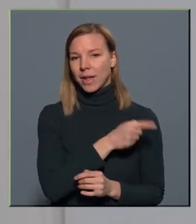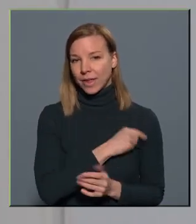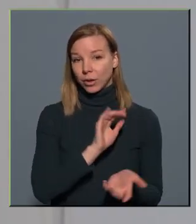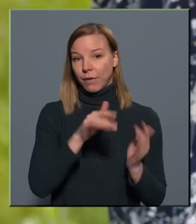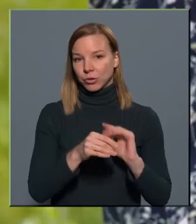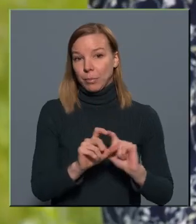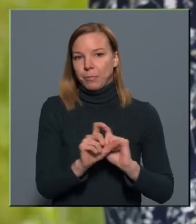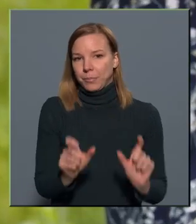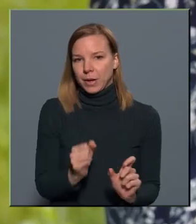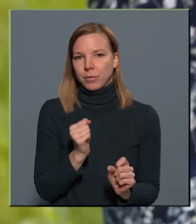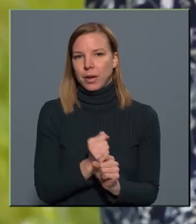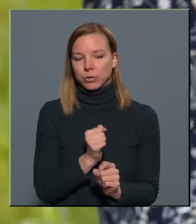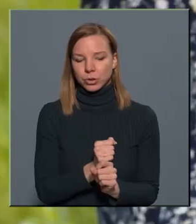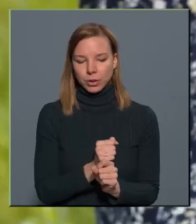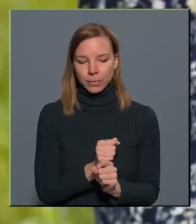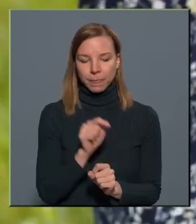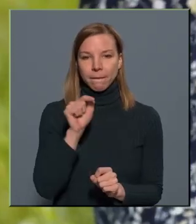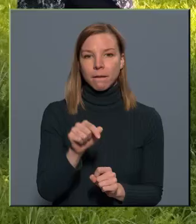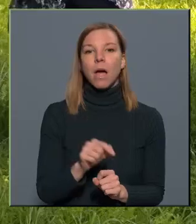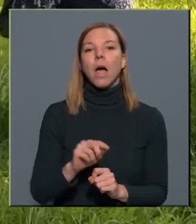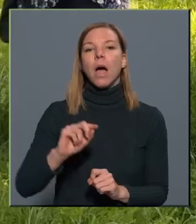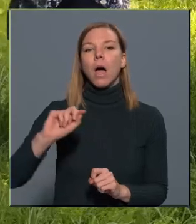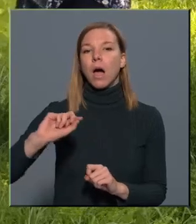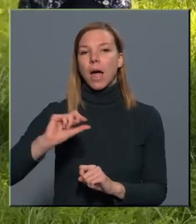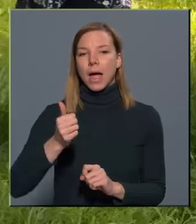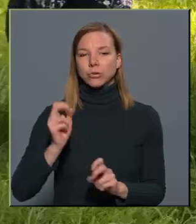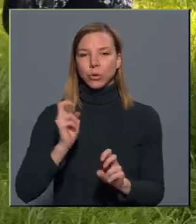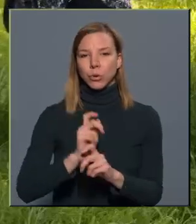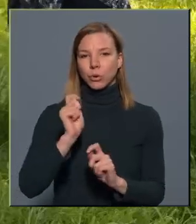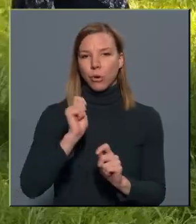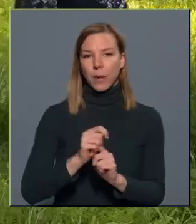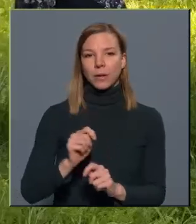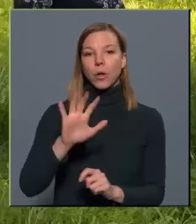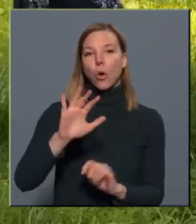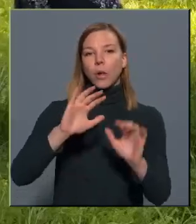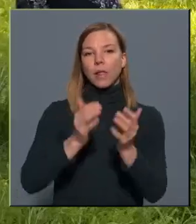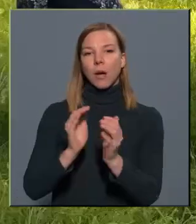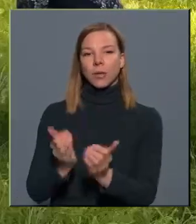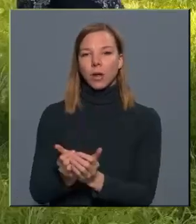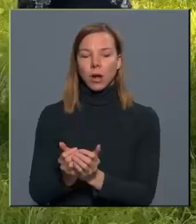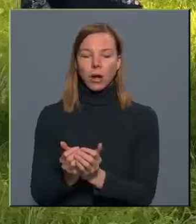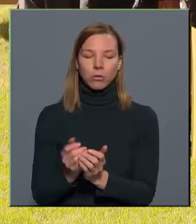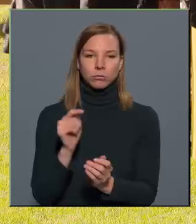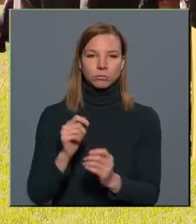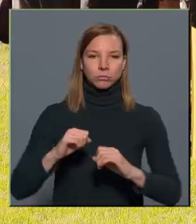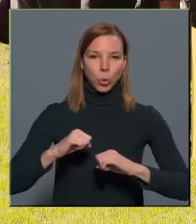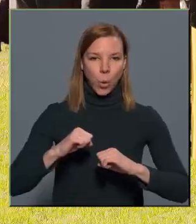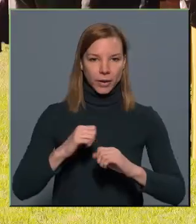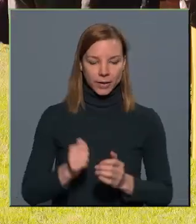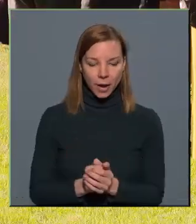az első kőbányai ötlabdatorna, akkor a sikere volt, hogy most a második kőbányai ötlabdatornát is meg fogjuk rendezni, ahova sok szeretettel